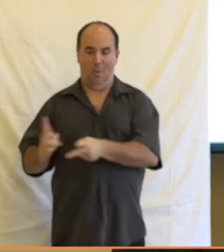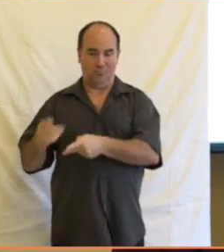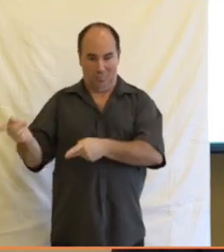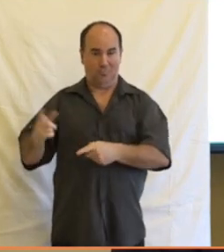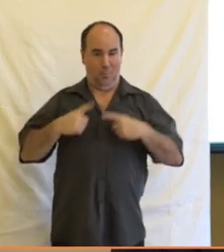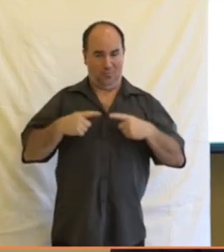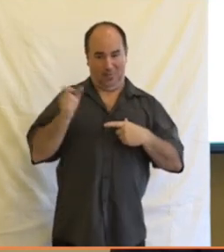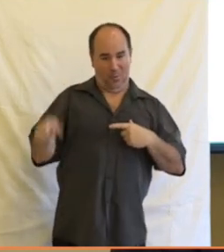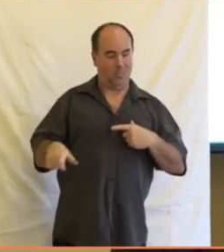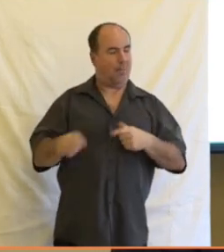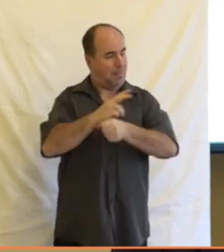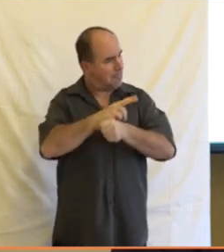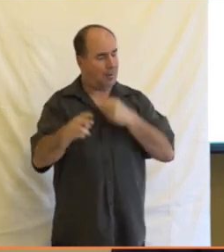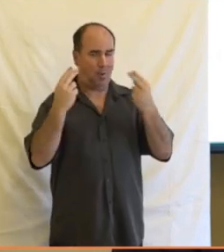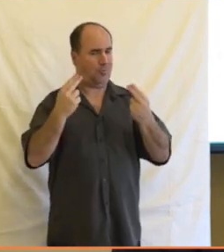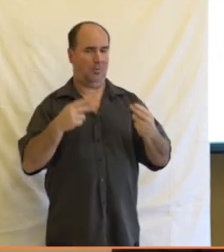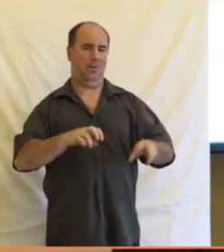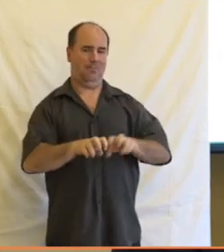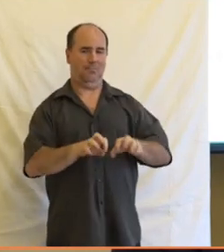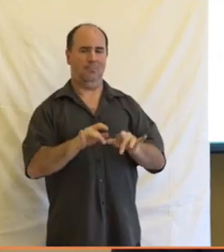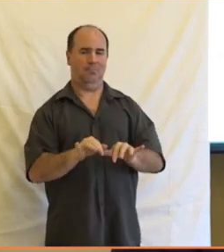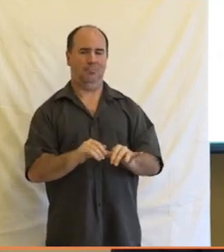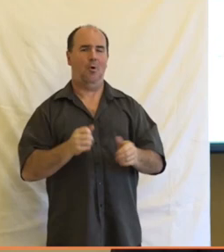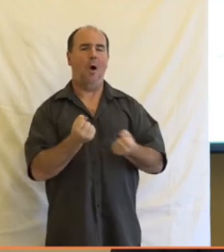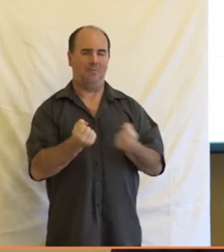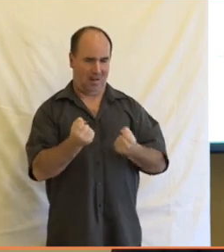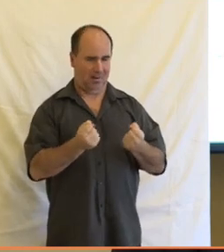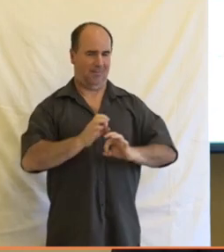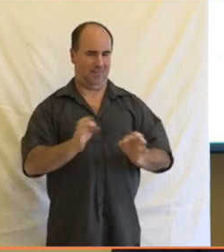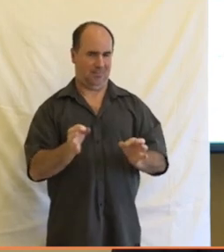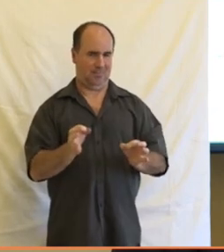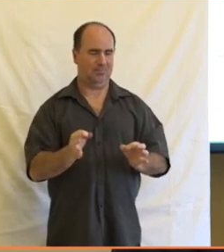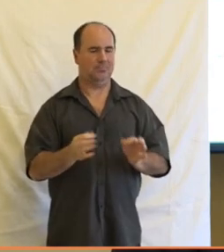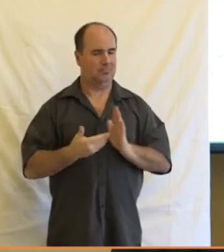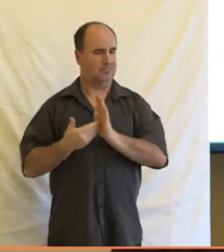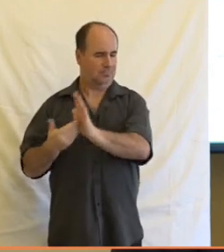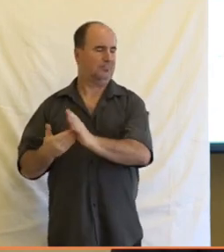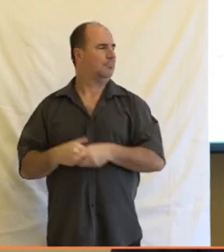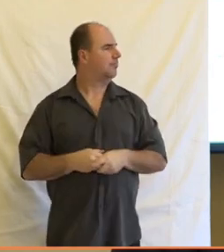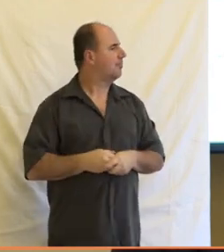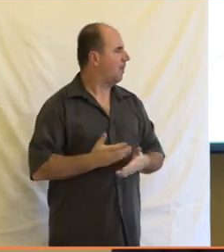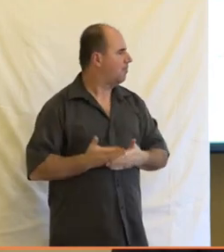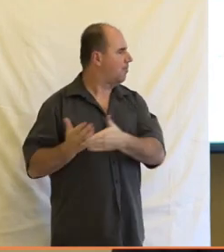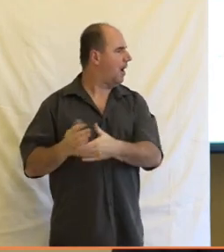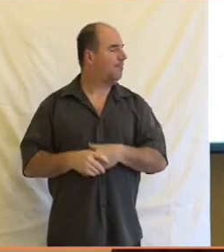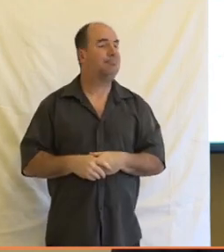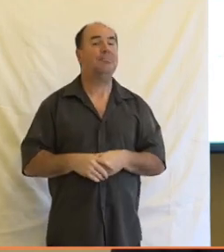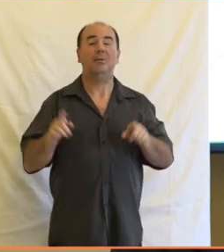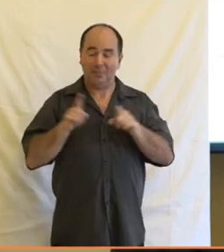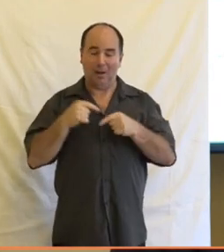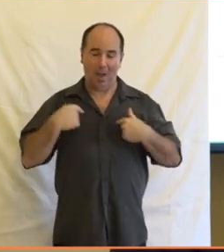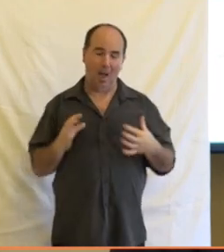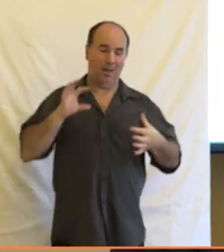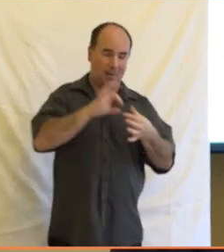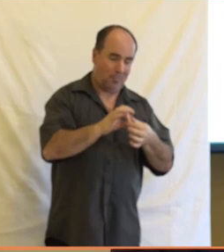těmi informacemi pracovat. Moje druhá role, jak už jste říkala, jsem zapojen v řadě národních i mezinárodních aktivit,